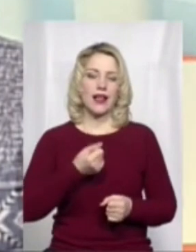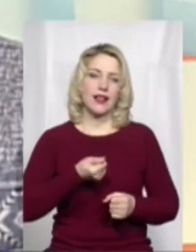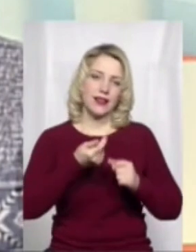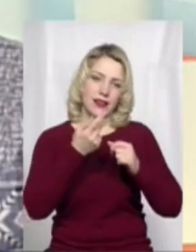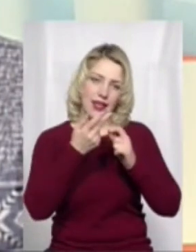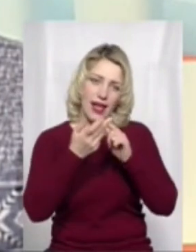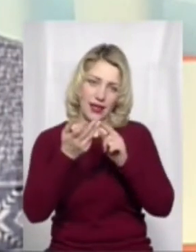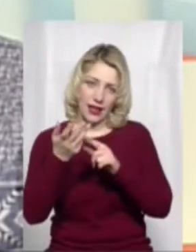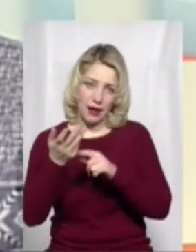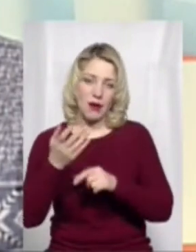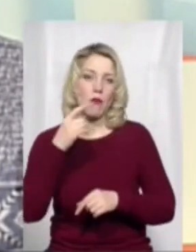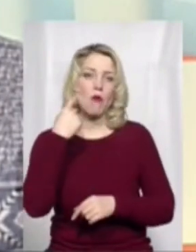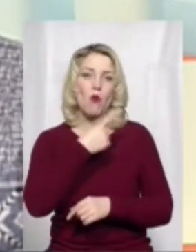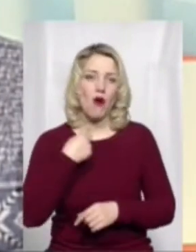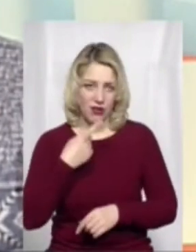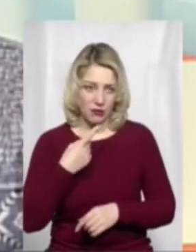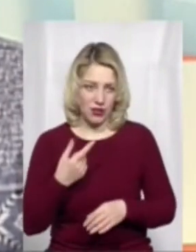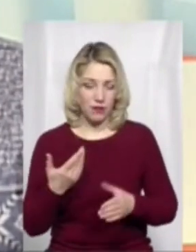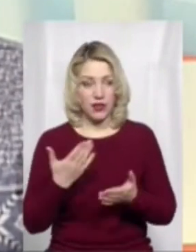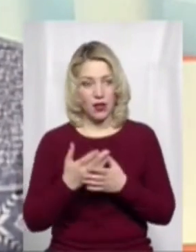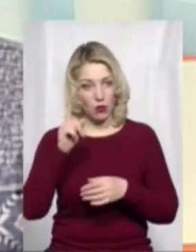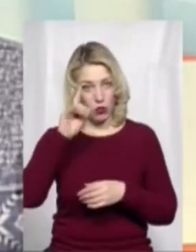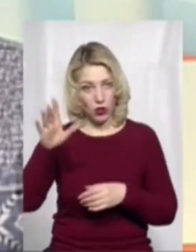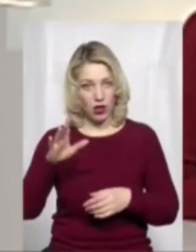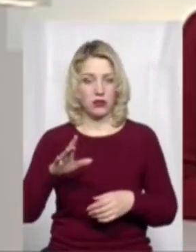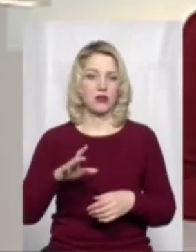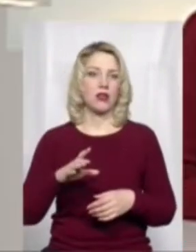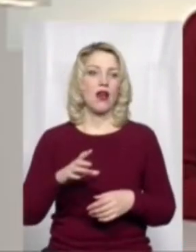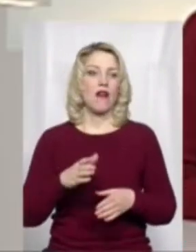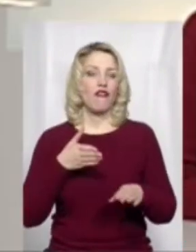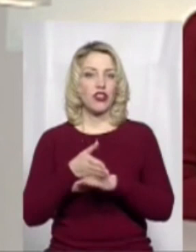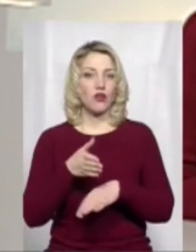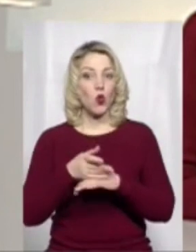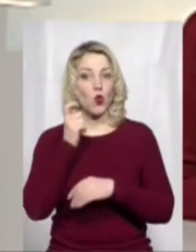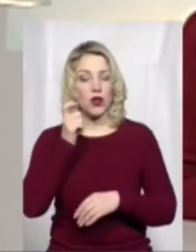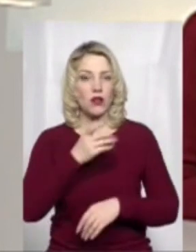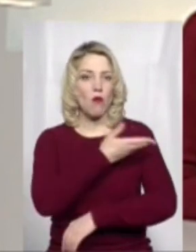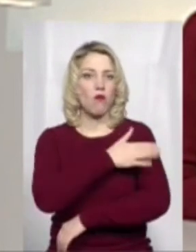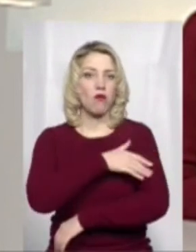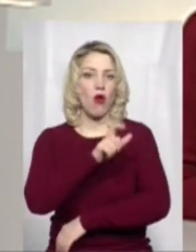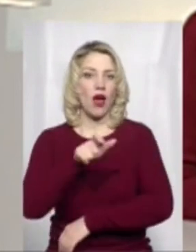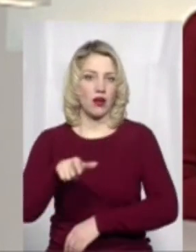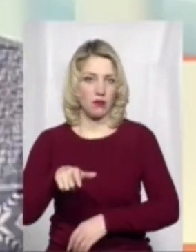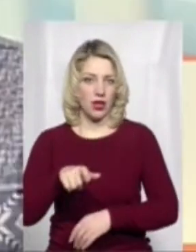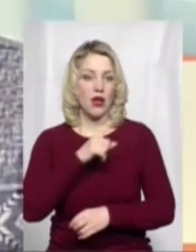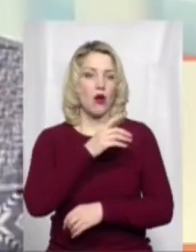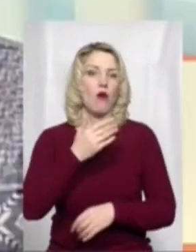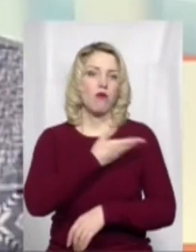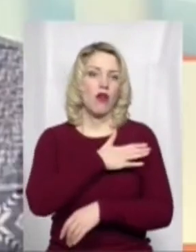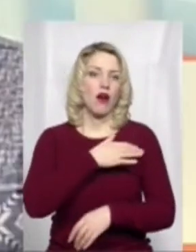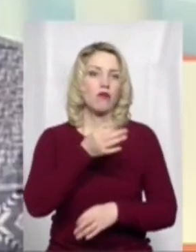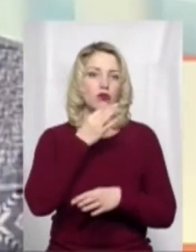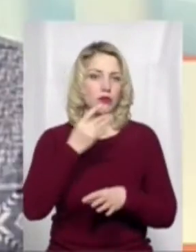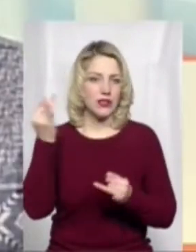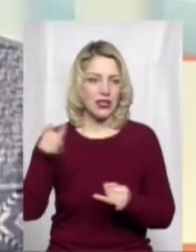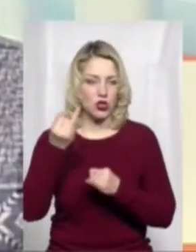дуже набуває популярності відвідування Україною поляками. Тобто вони до Поділля відчувають такі сентименти дуже класні. В них